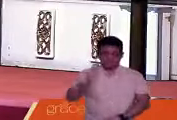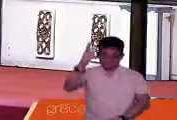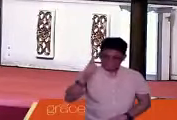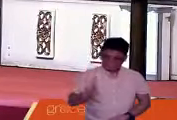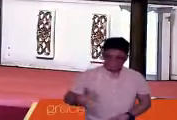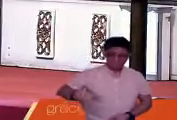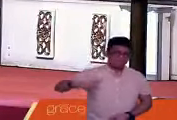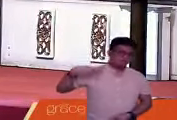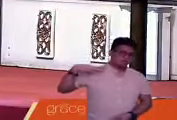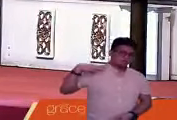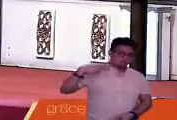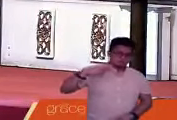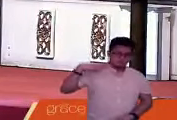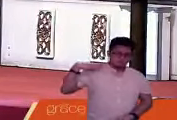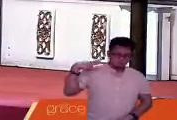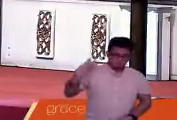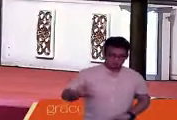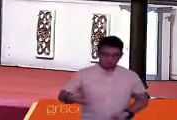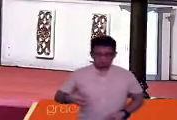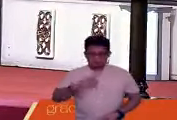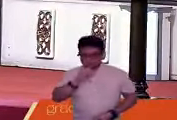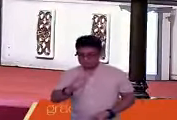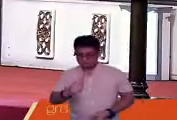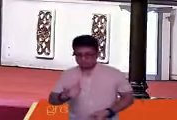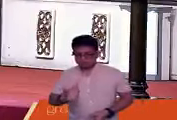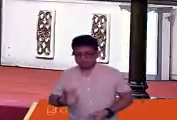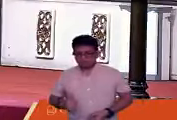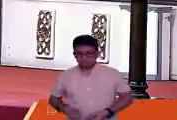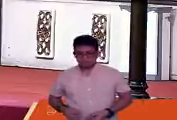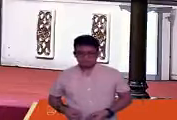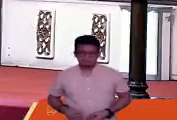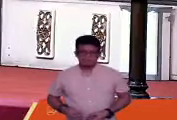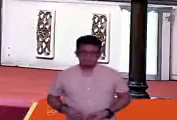God will not withhold nothing from us.